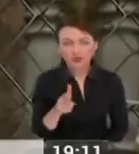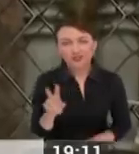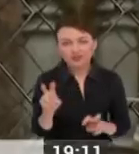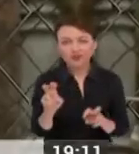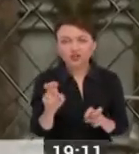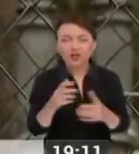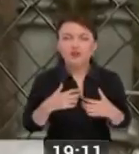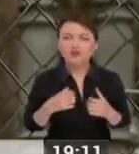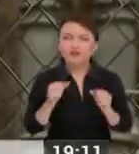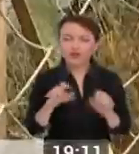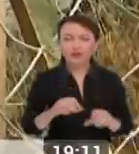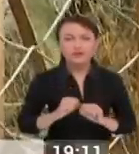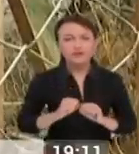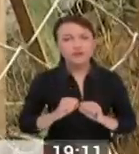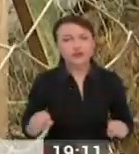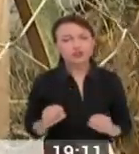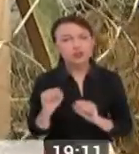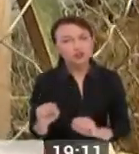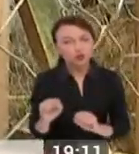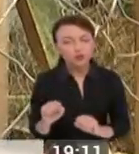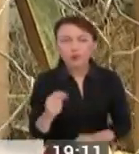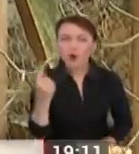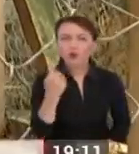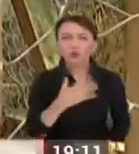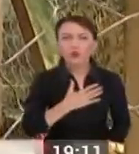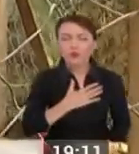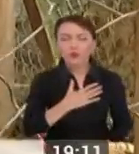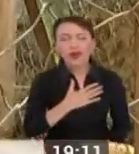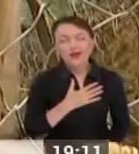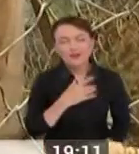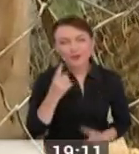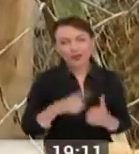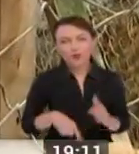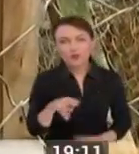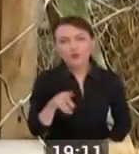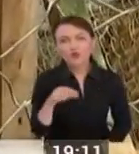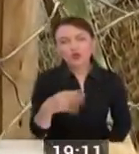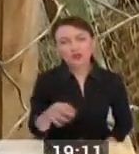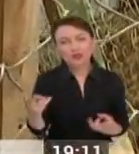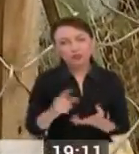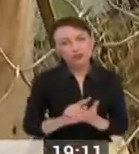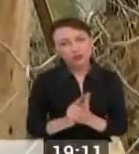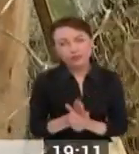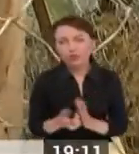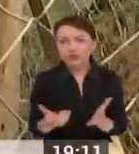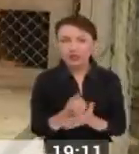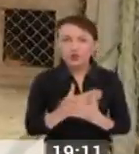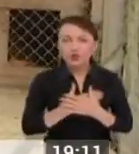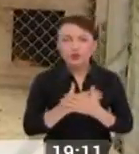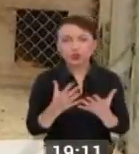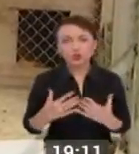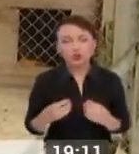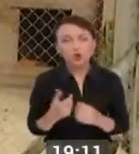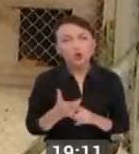називають відданим і відважним захисником та однолюбом. Переконані, Джою потрібно терміново знайти люблячу родину. Він